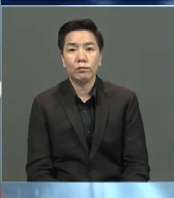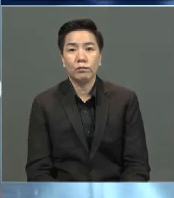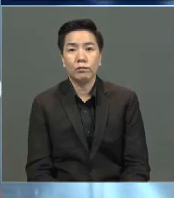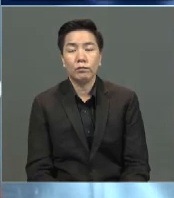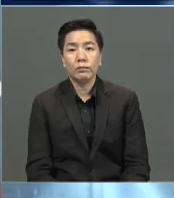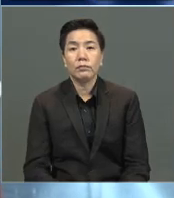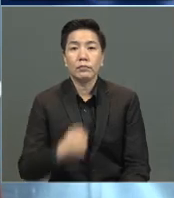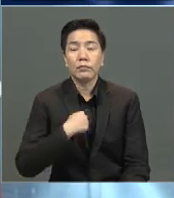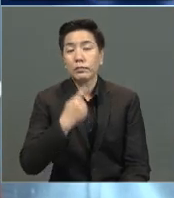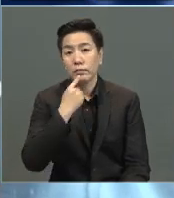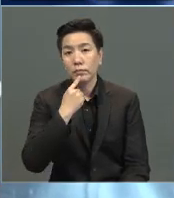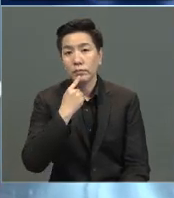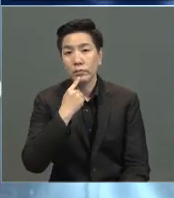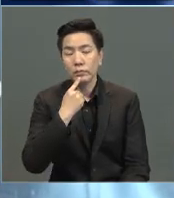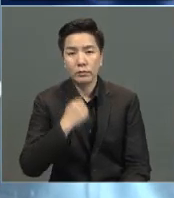ผมบอกเนี่ย